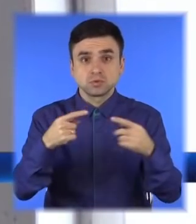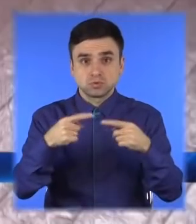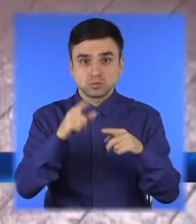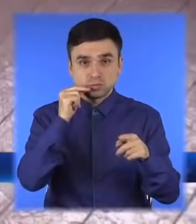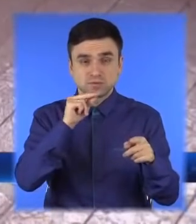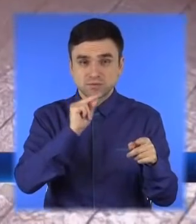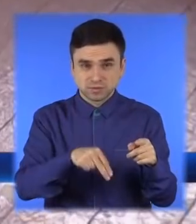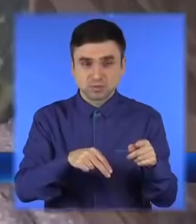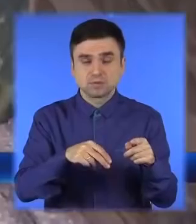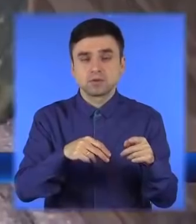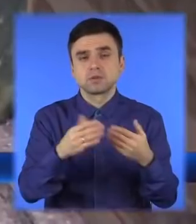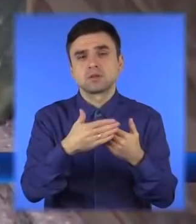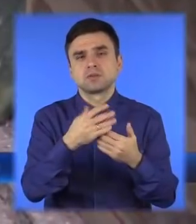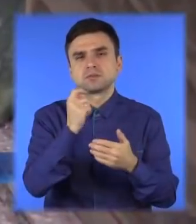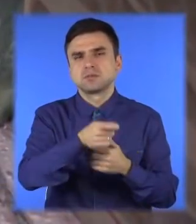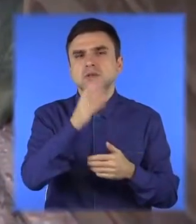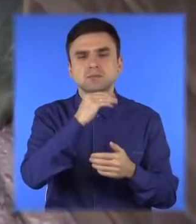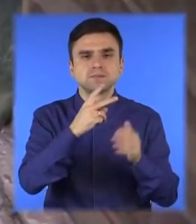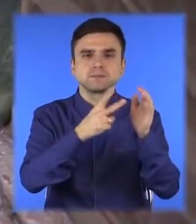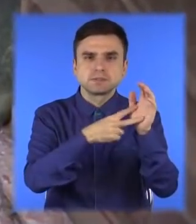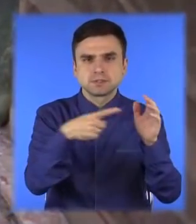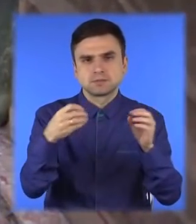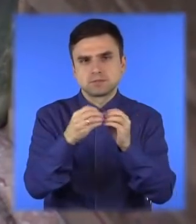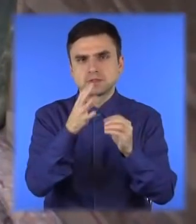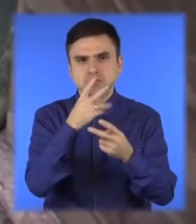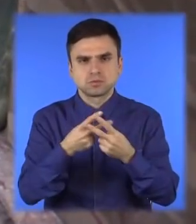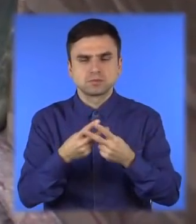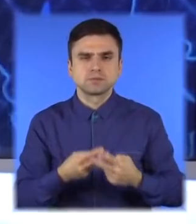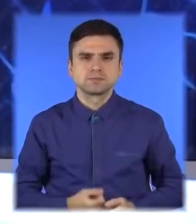Артем Нолан, Роман Кравченко, Перший міський.